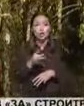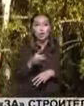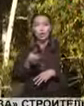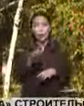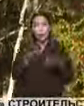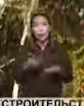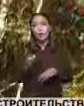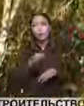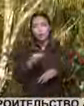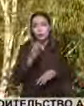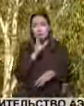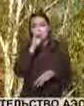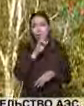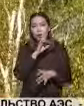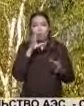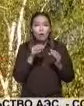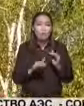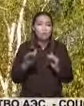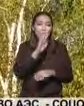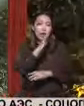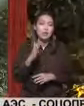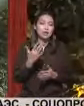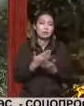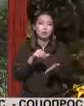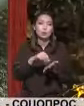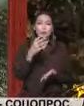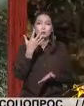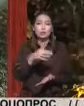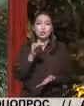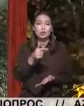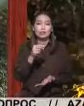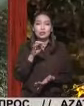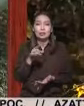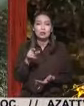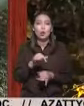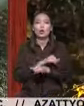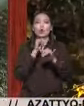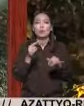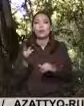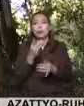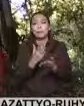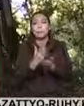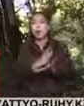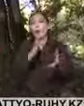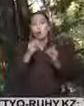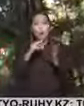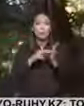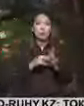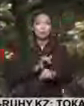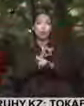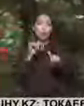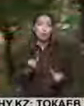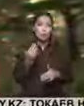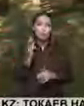В Северо-Казахстанской области площадь лесов составляет 550 тысяч гектаров. Для их увеличения в регионе действует комплекс план увеличения